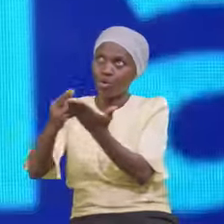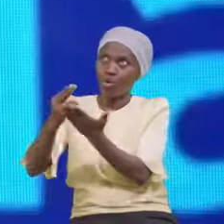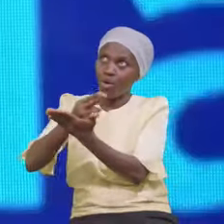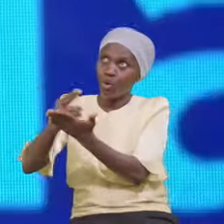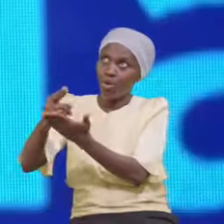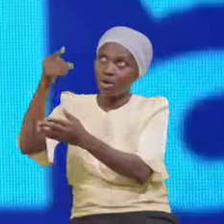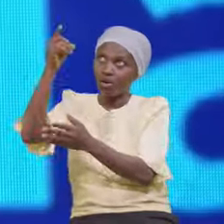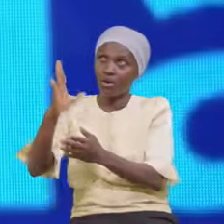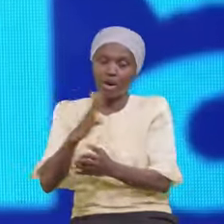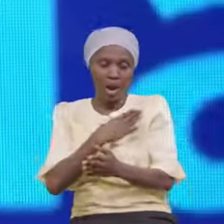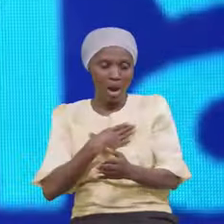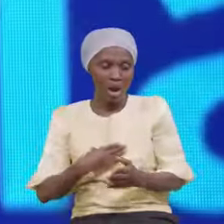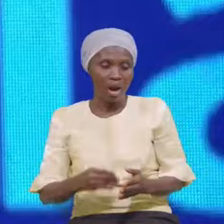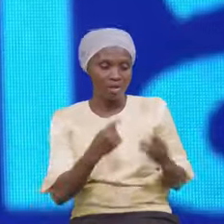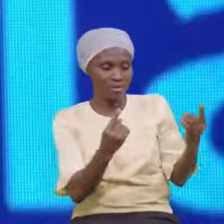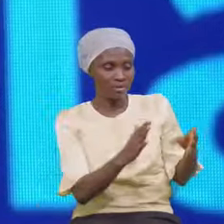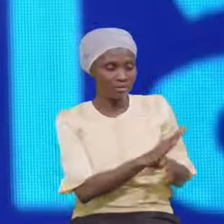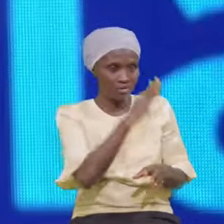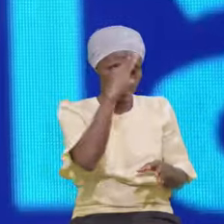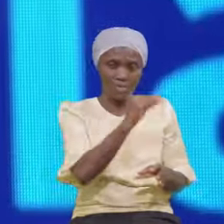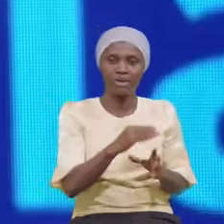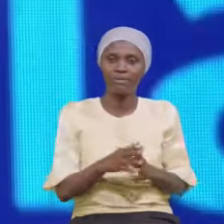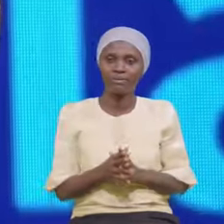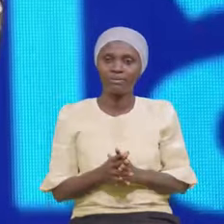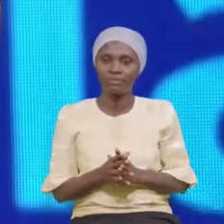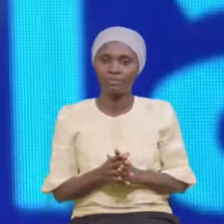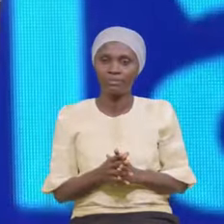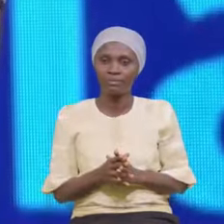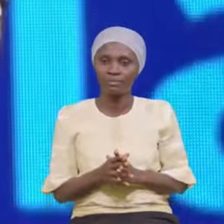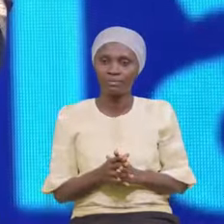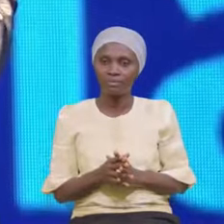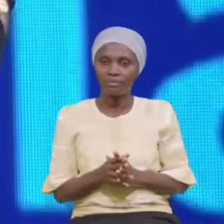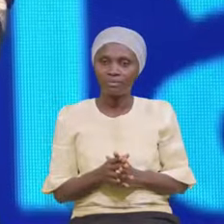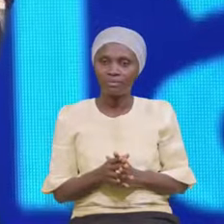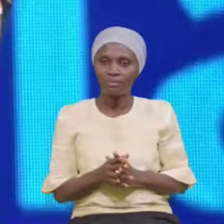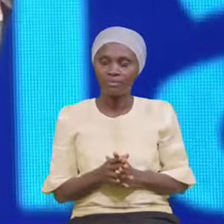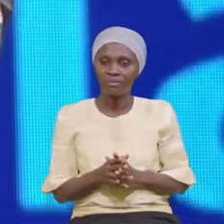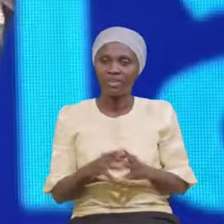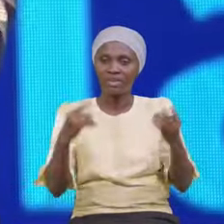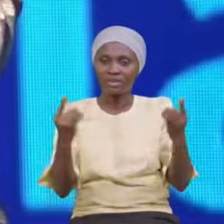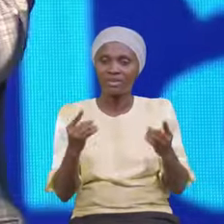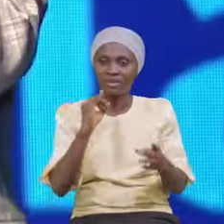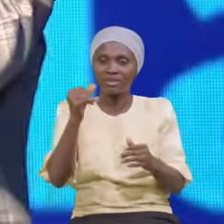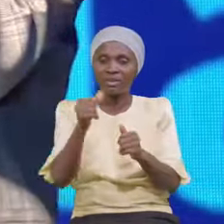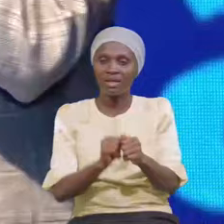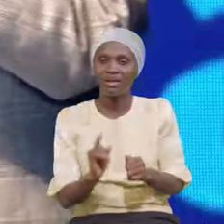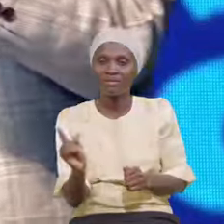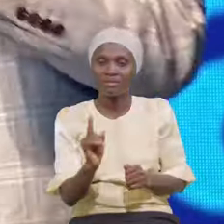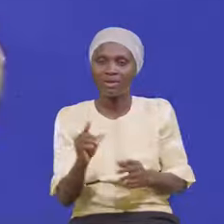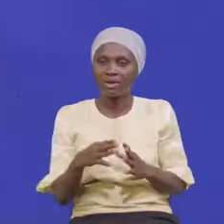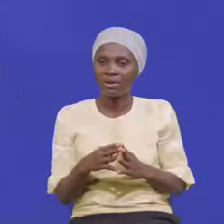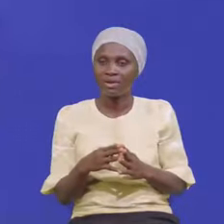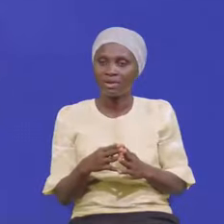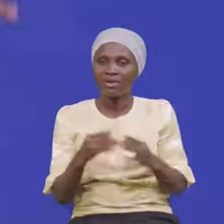sinful man, parishuddha devuniki paapi aina manavuniki madhya, and sin is not only everywhere, alage paapam prati chotanu undi